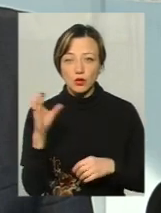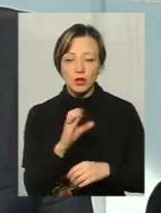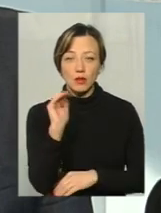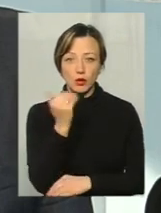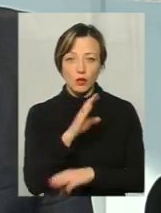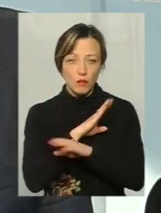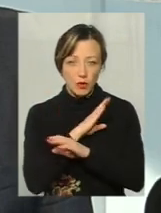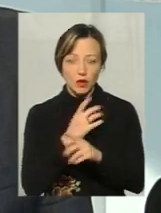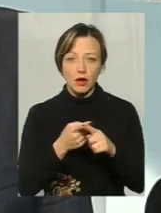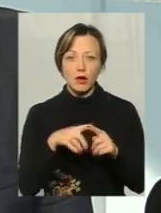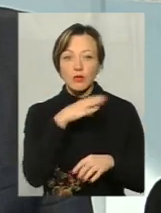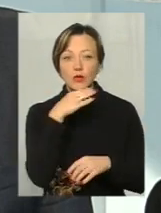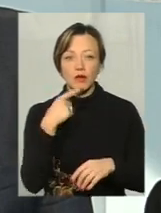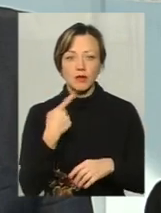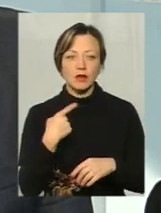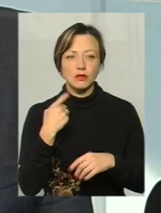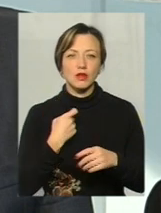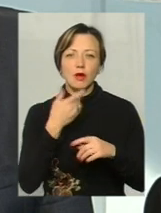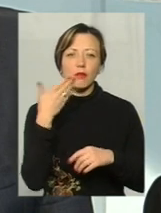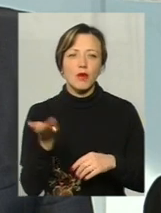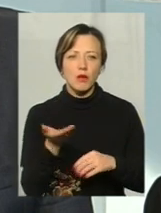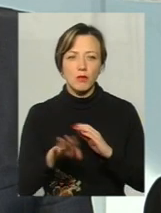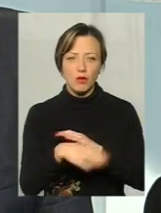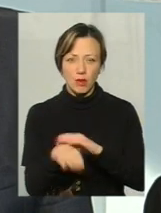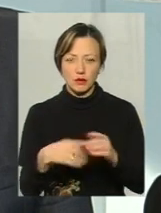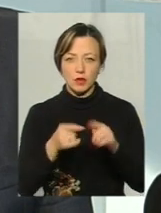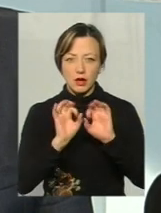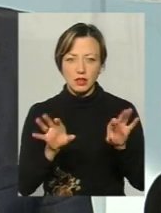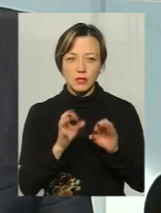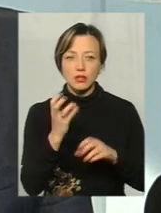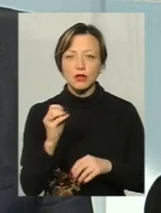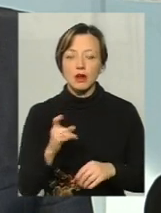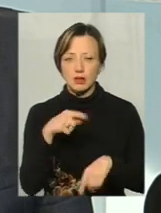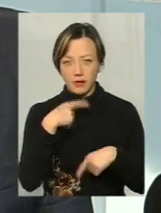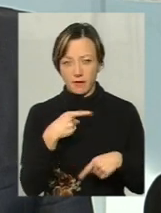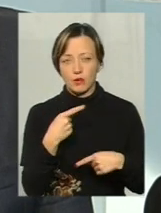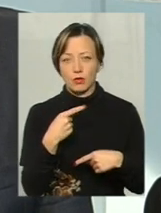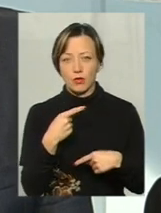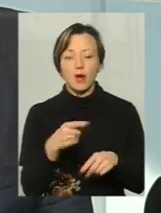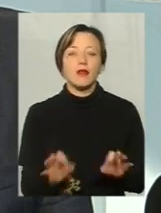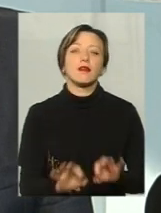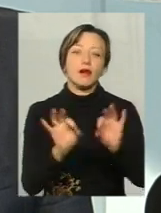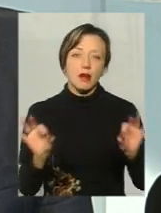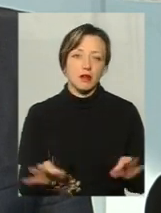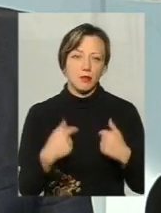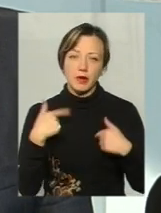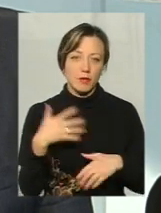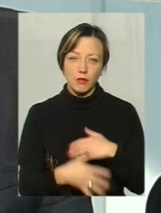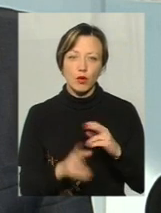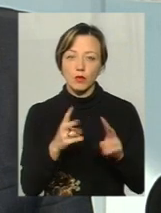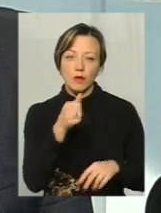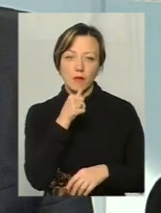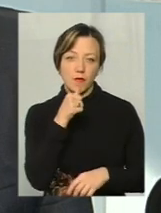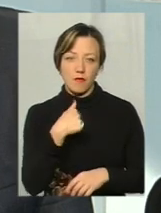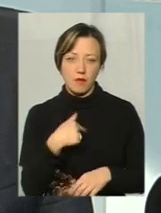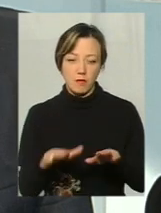умрет. Многие мне говорят, що це популізм, то, що ти розказуєш. Я ще раз говорю. Ніколи мене не поймуть ті, хто не побував в